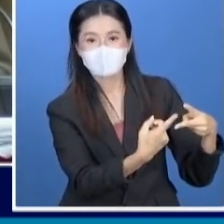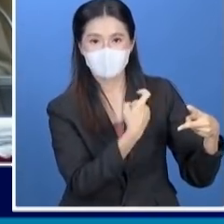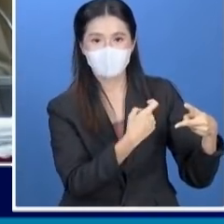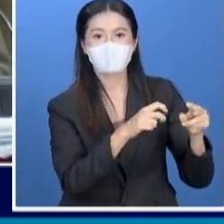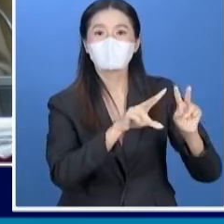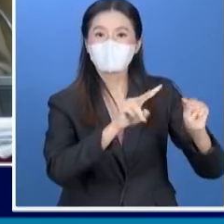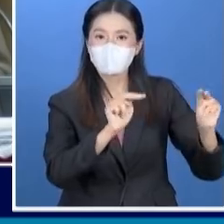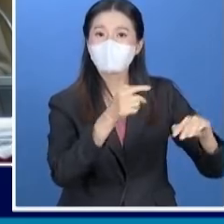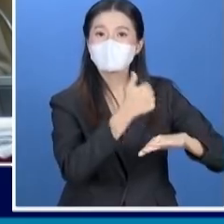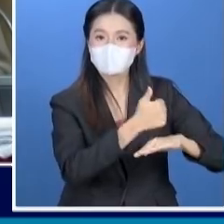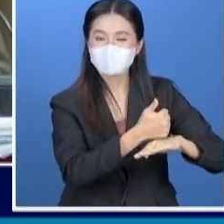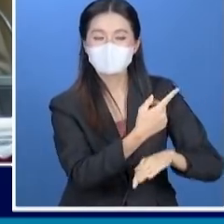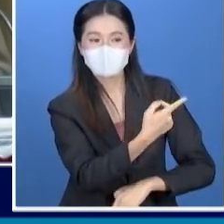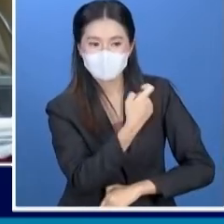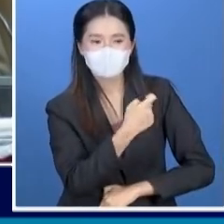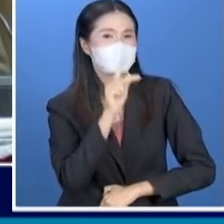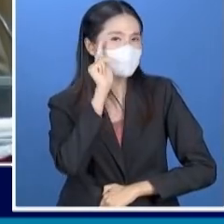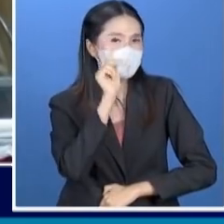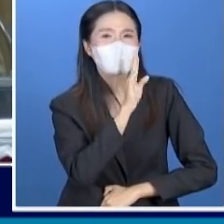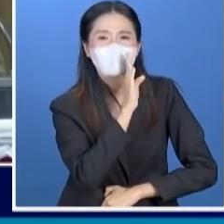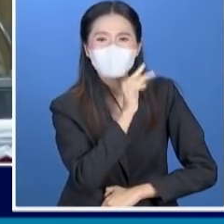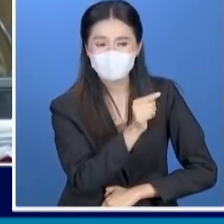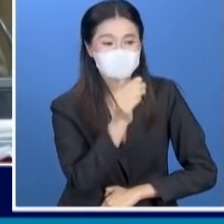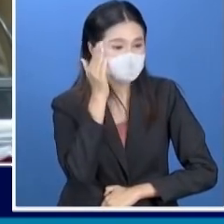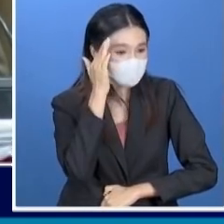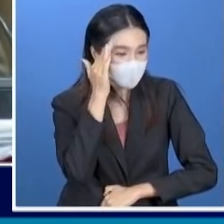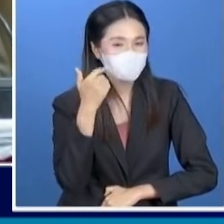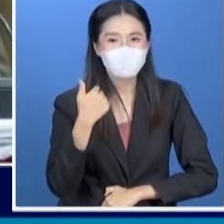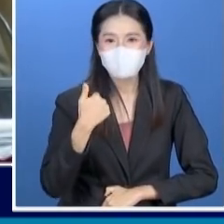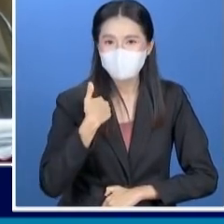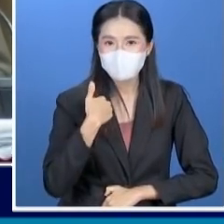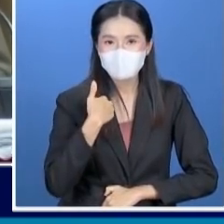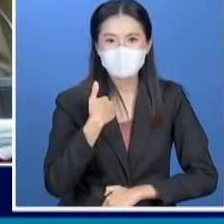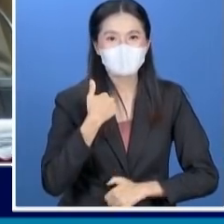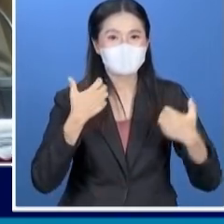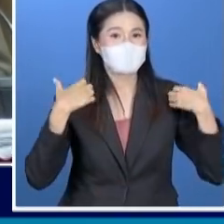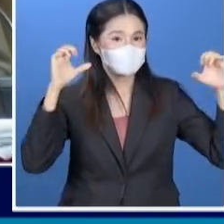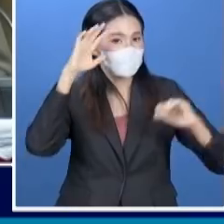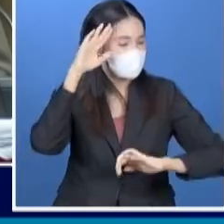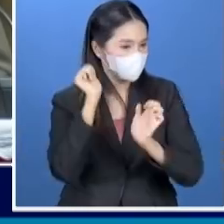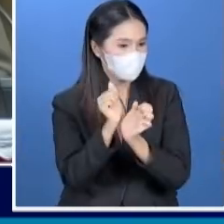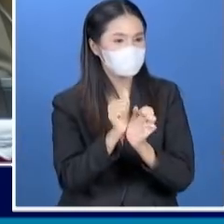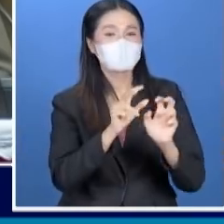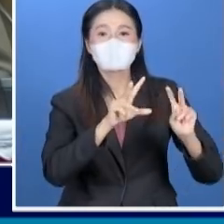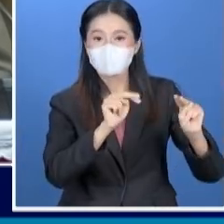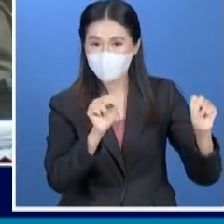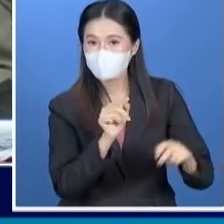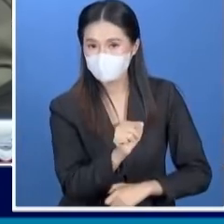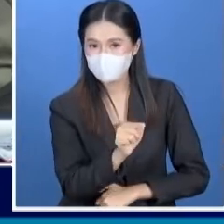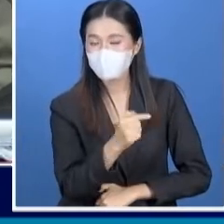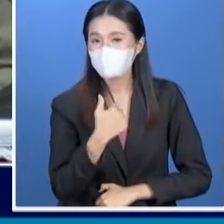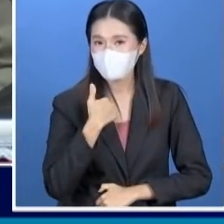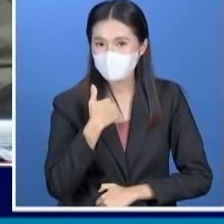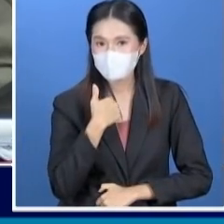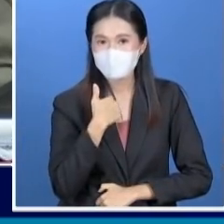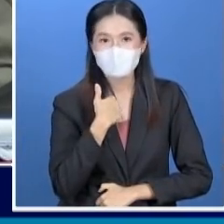นท์ครับเกี่ยวกับเรื่องการสร้างข่าวเท็จอะไรเนี่ยทราบว่ามีการข้าราชการตำรวจในสังกัดภูธรจังหวัดนนท์เนี่ยมี